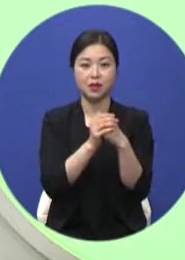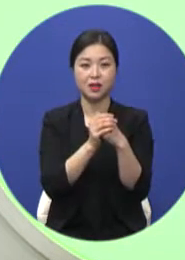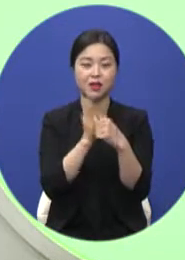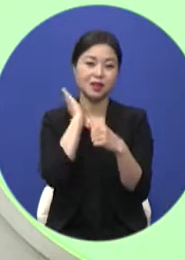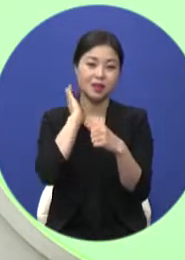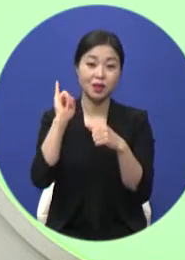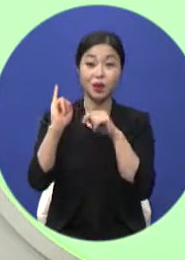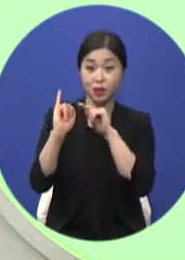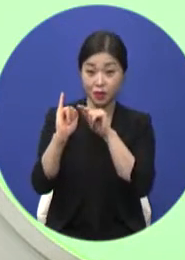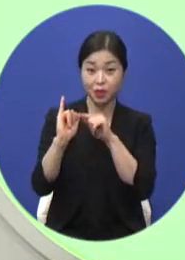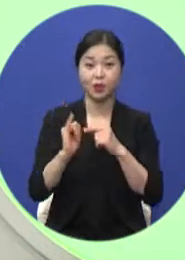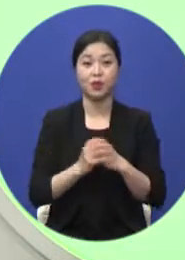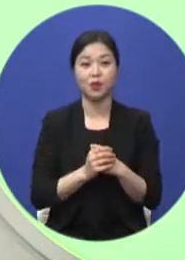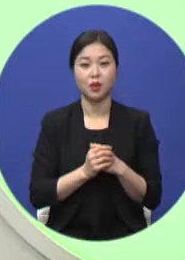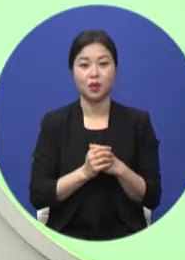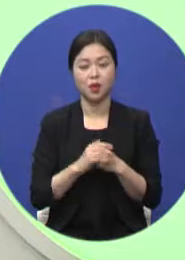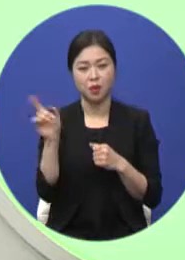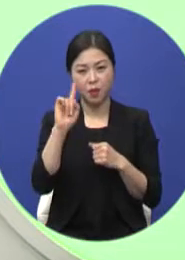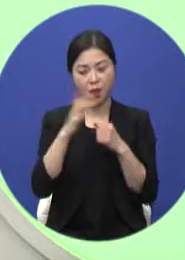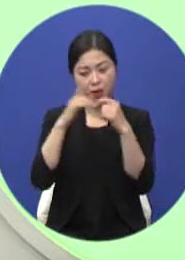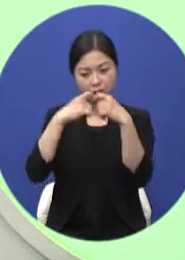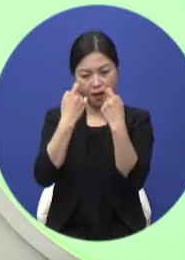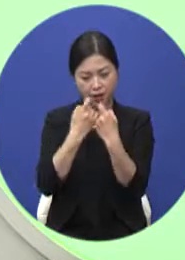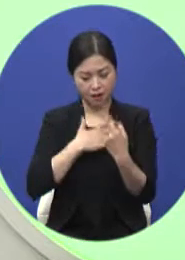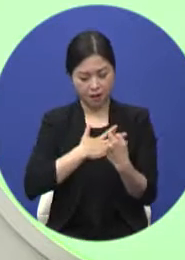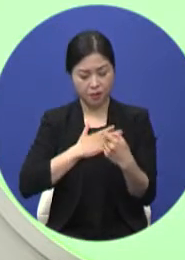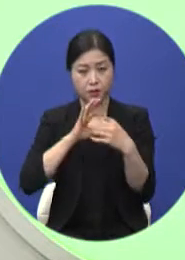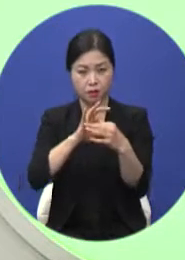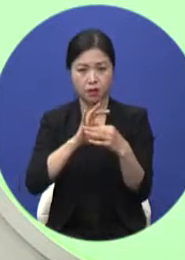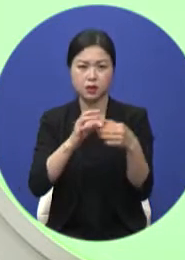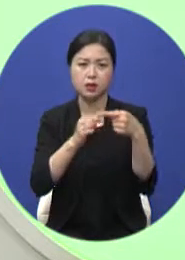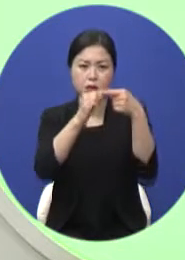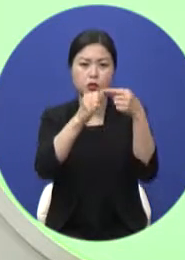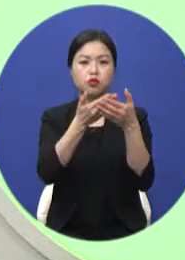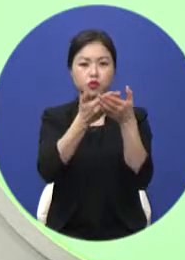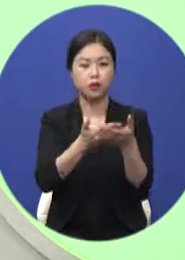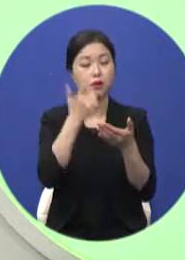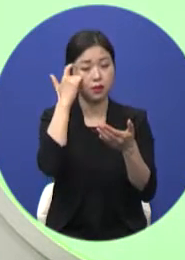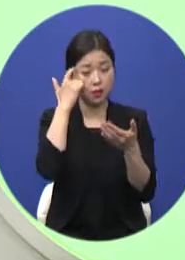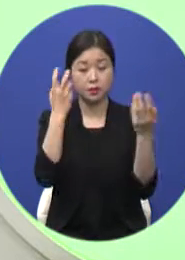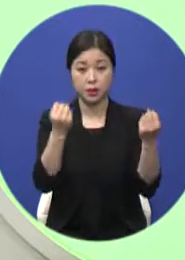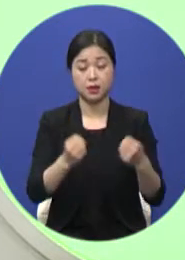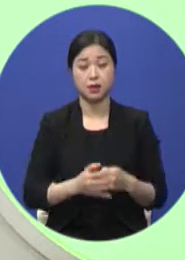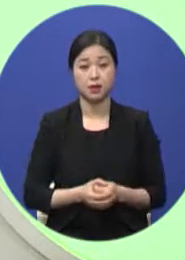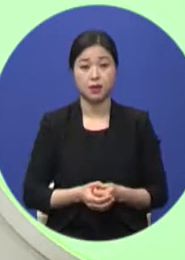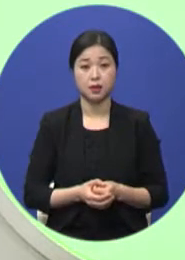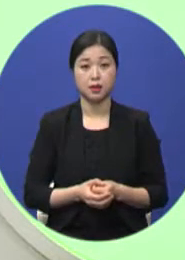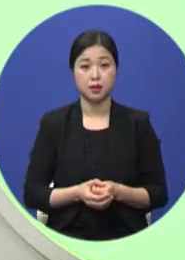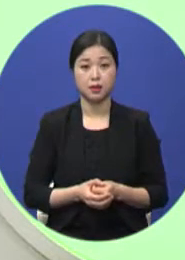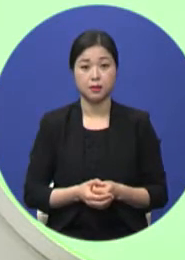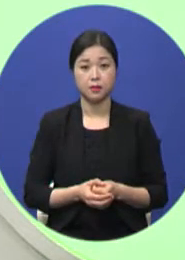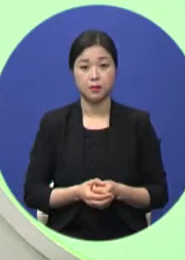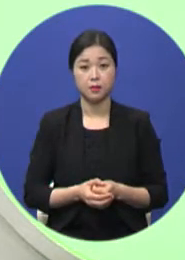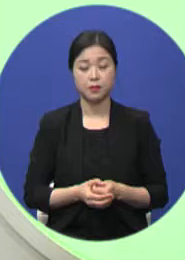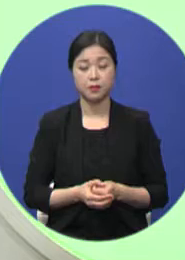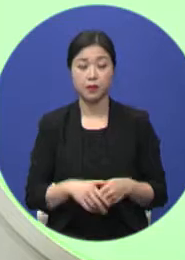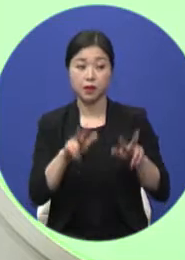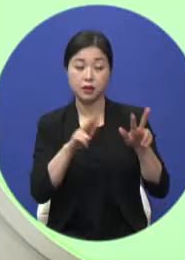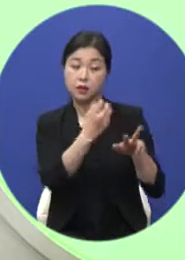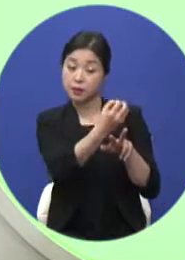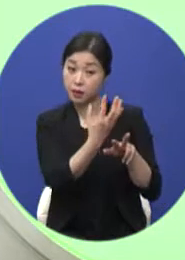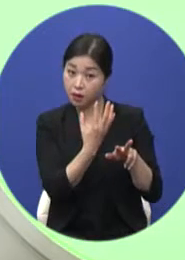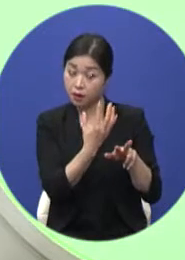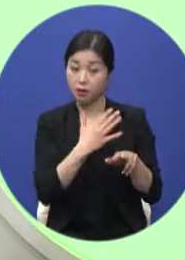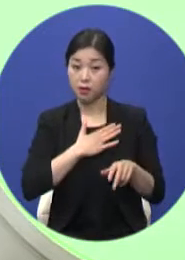대통령마저도 그런 어떤 사적인 감정이 우선시되는 경우들이 굉장히 흔하거든요. 근데 지금 말씀